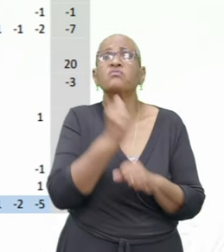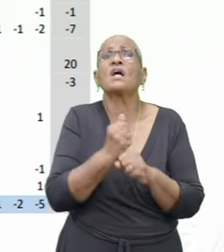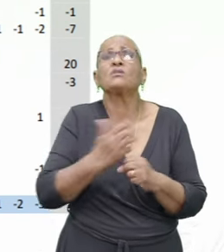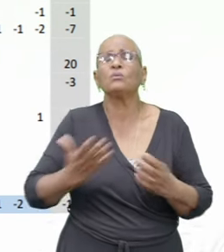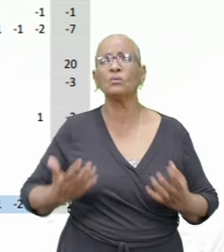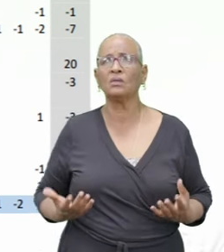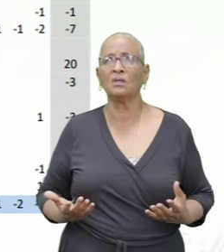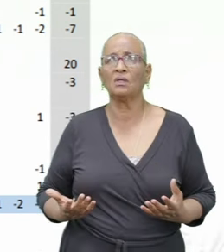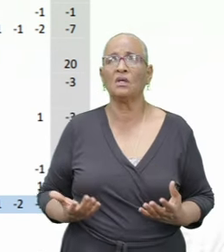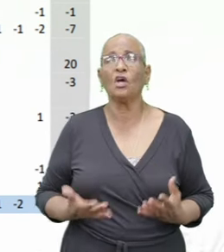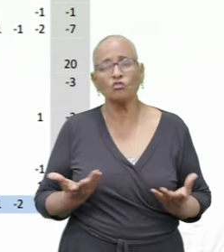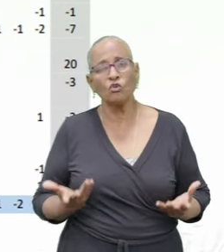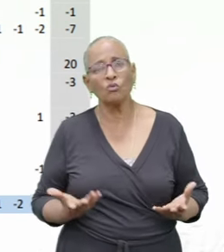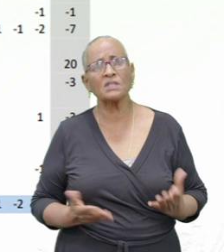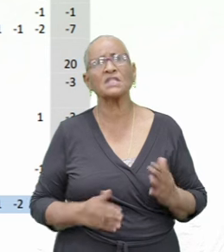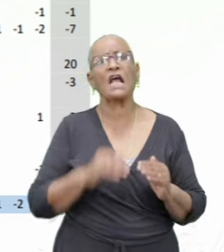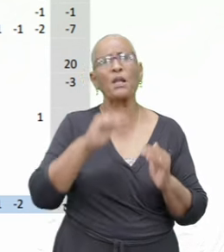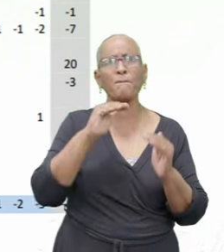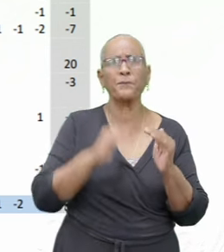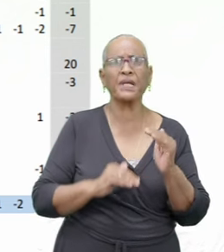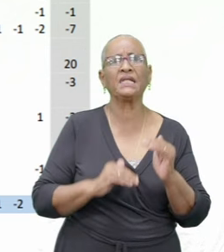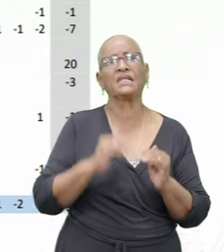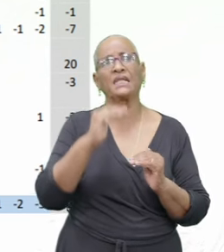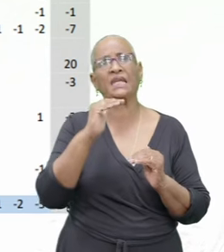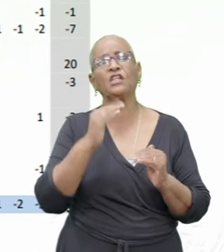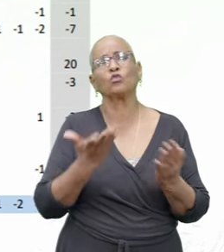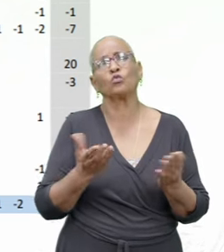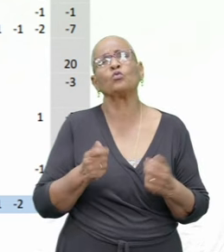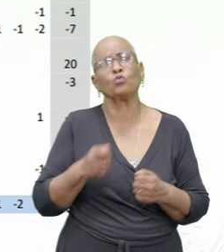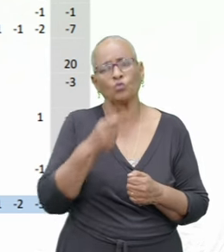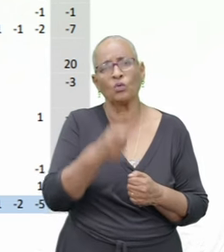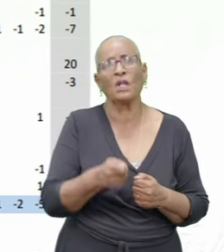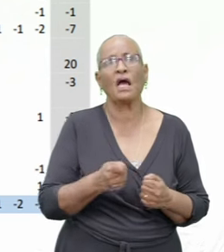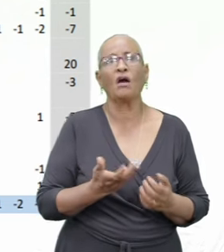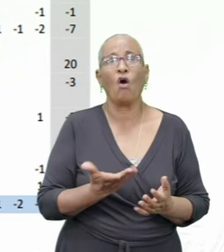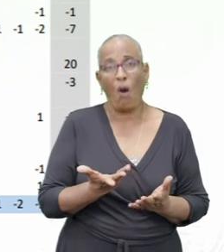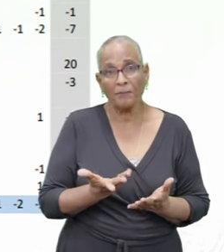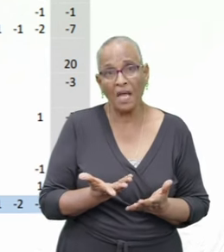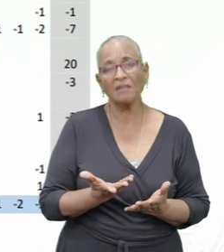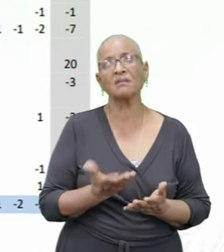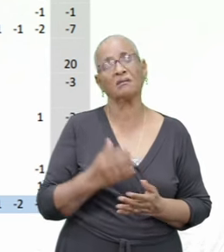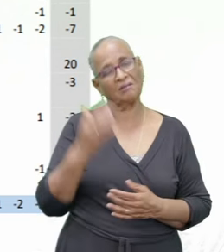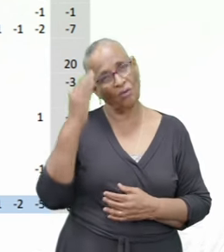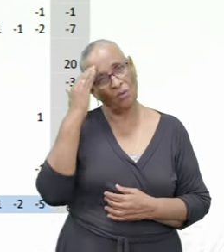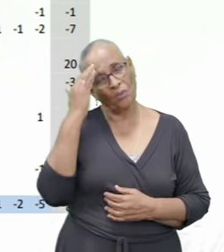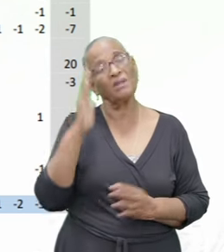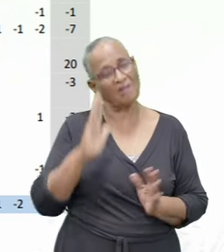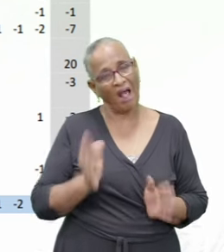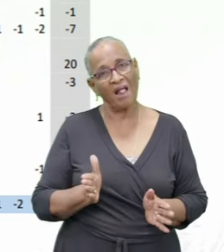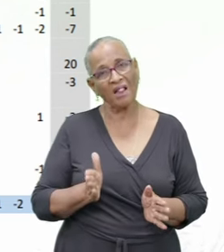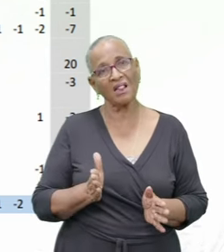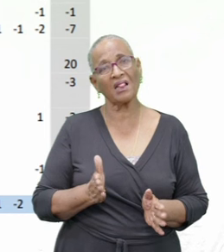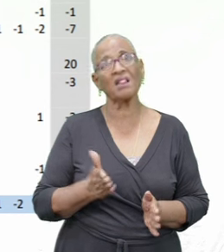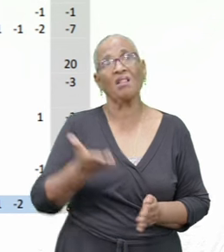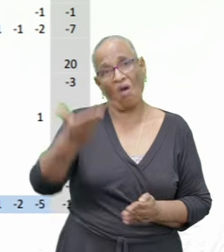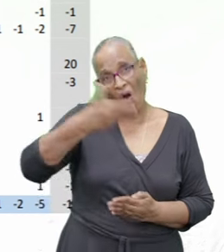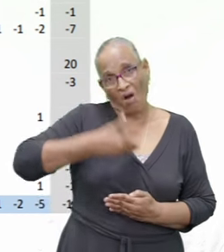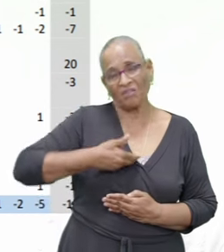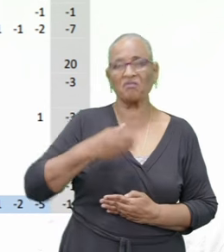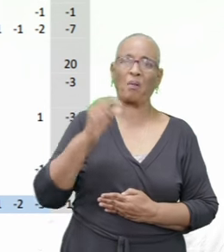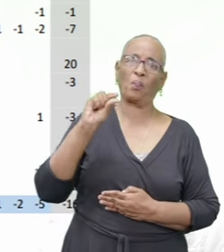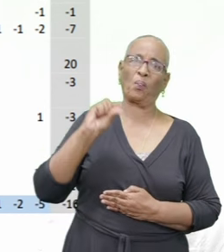een brain drain toelage, omdat bekend was dat de lonen aan de lage kant waren. En dus de netto toelage die